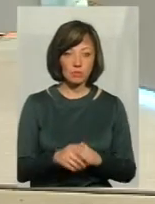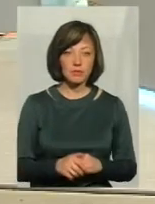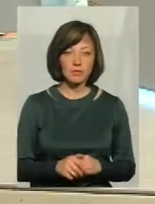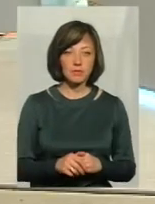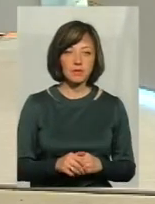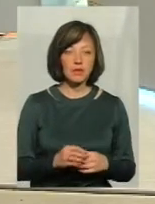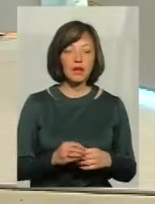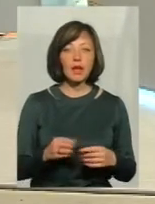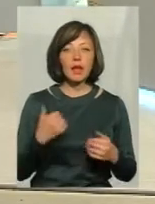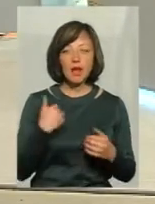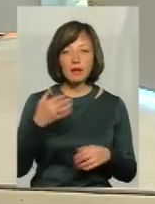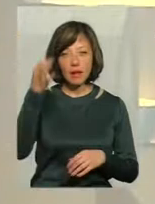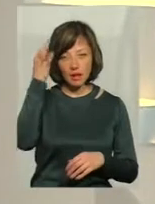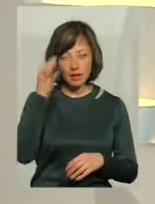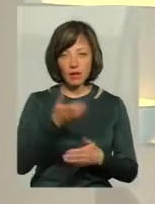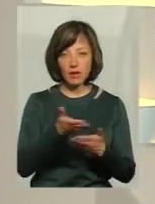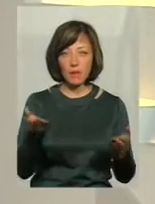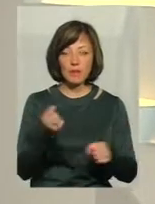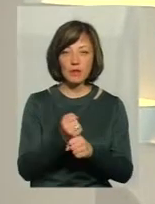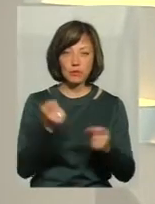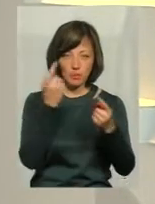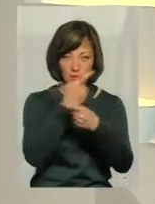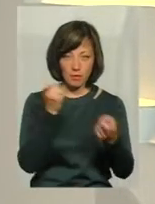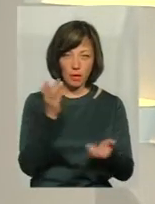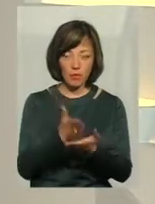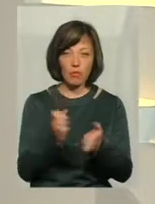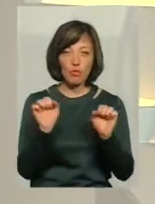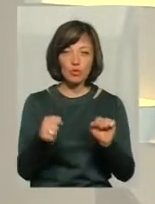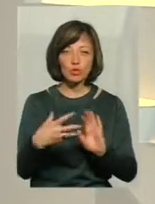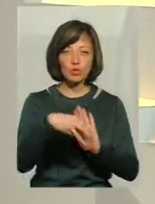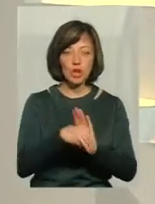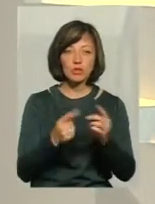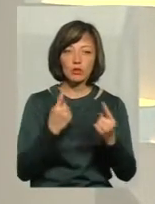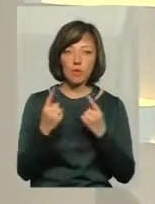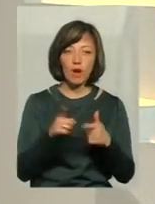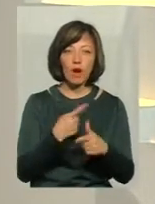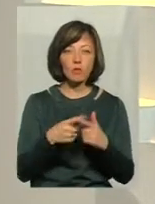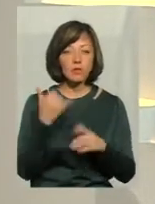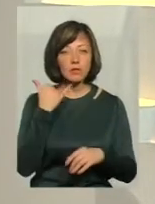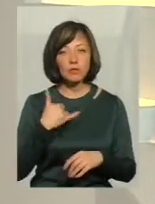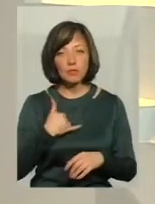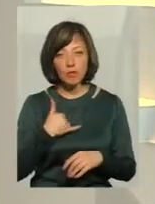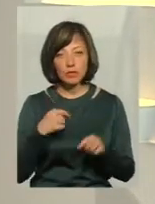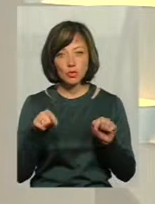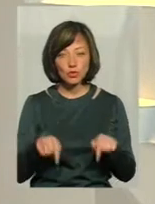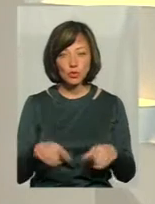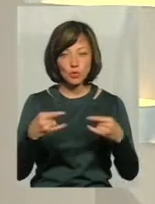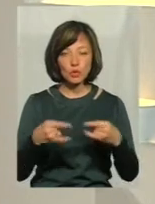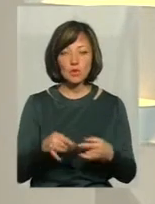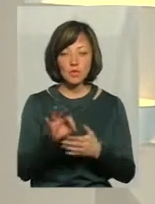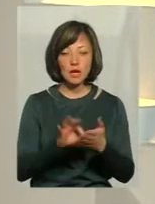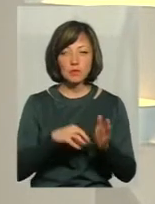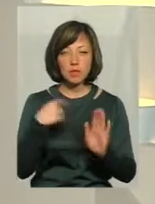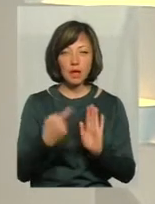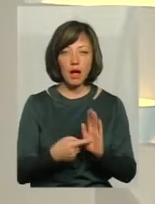я нагадаю, шановні глядачі, що ми працюємо наживо. Ви можете долучатись до розмови або зателефонувавши у студію і одразу поставити